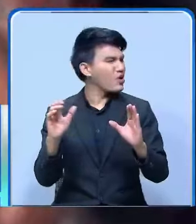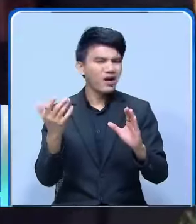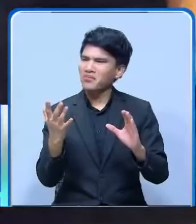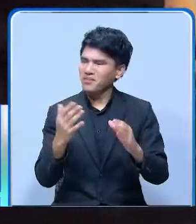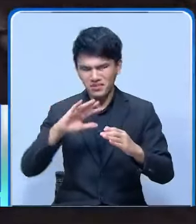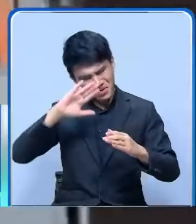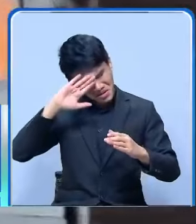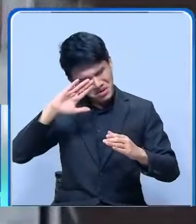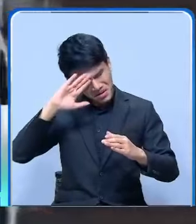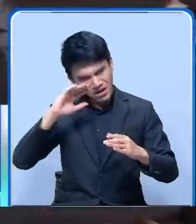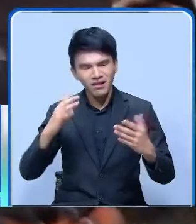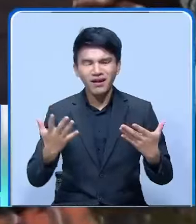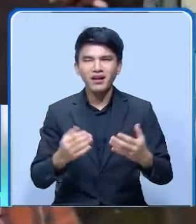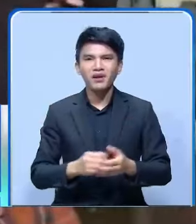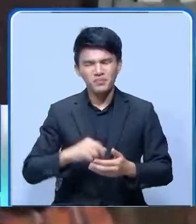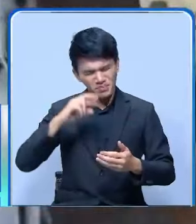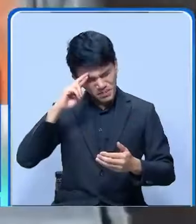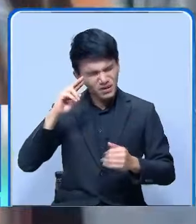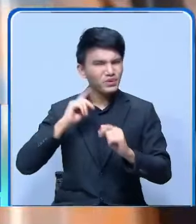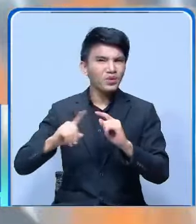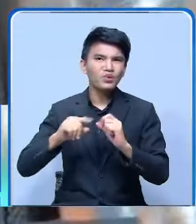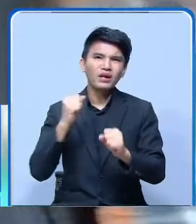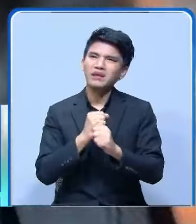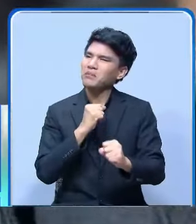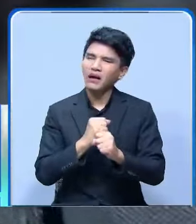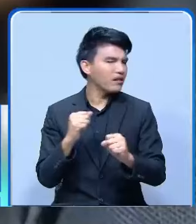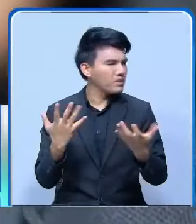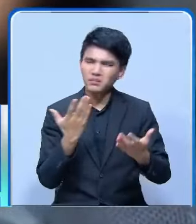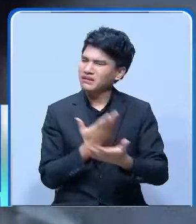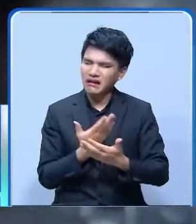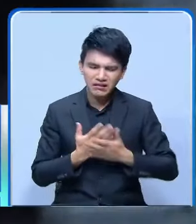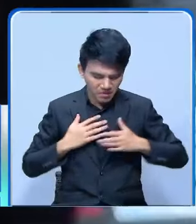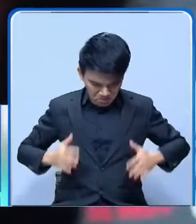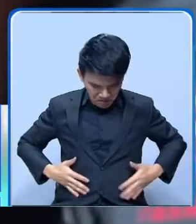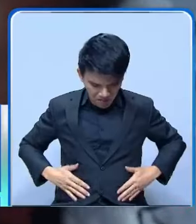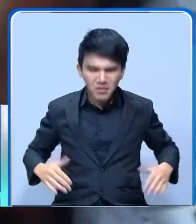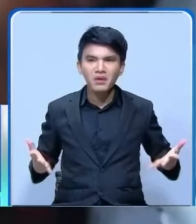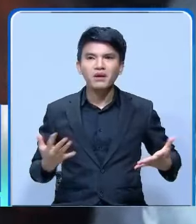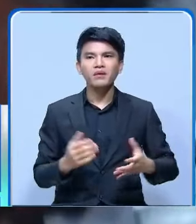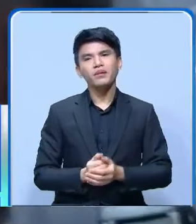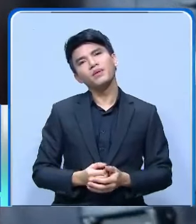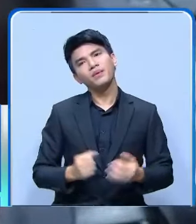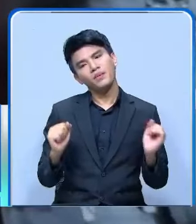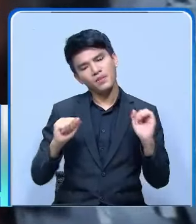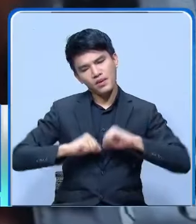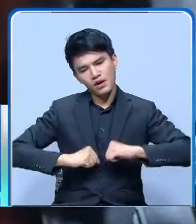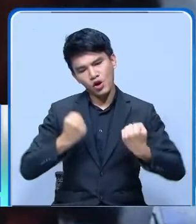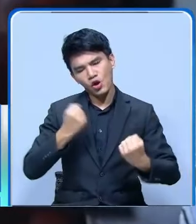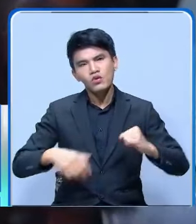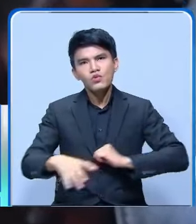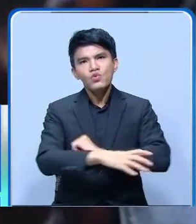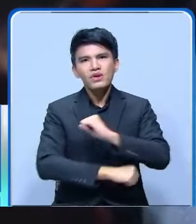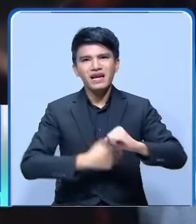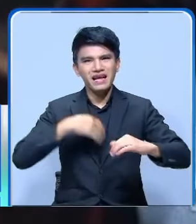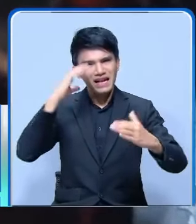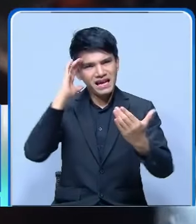อีกต่างหากเป็นวันโรคงานการก็ไม่มีทำเงินก็ไม่มีตัดสินใจเอางี้ละกันไปขโมยรถกะจะให้ตำรวจมา